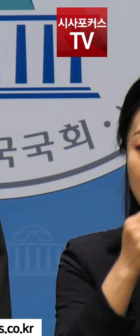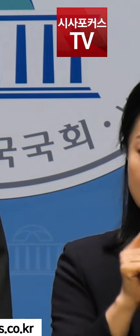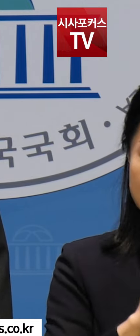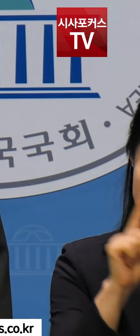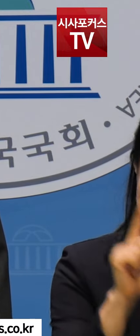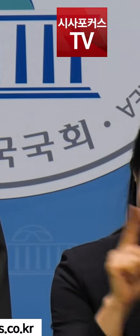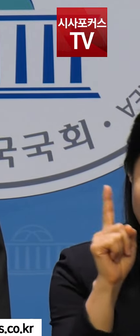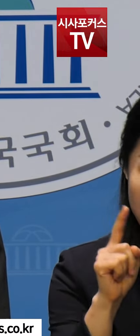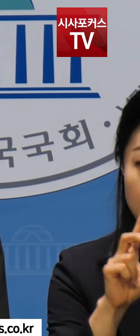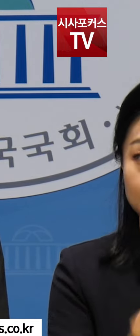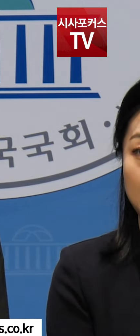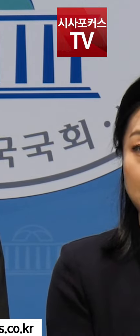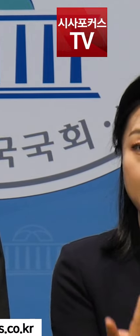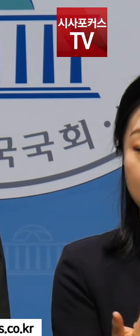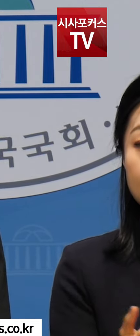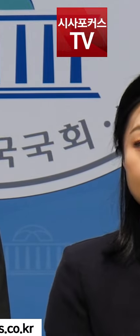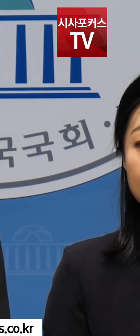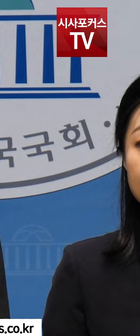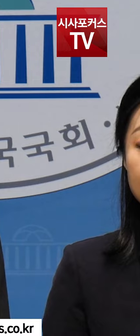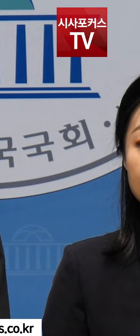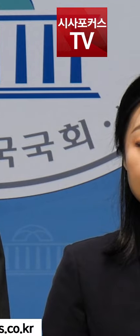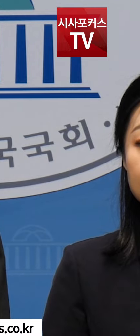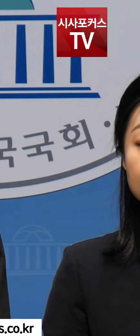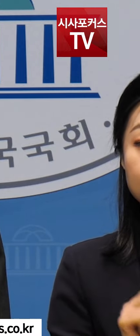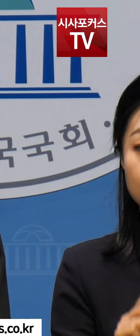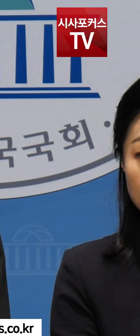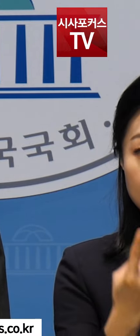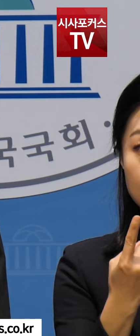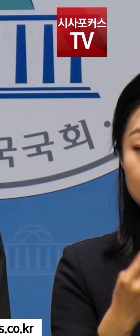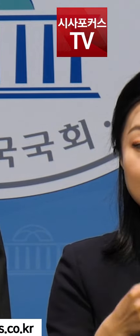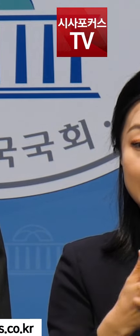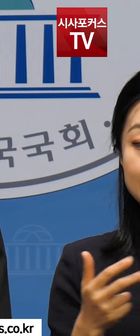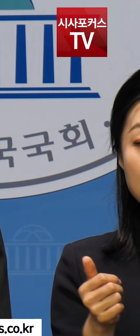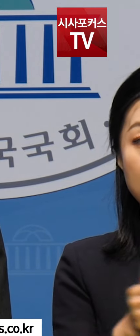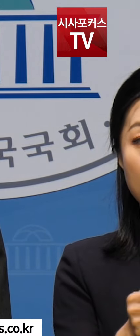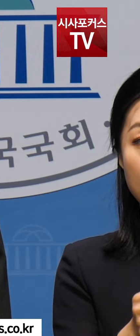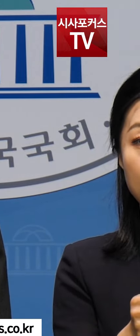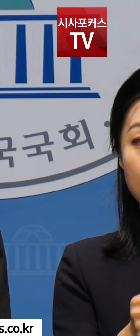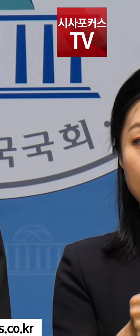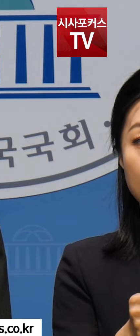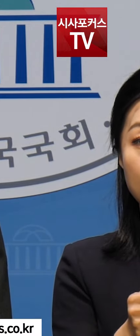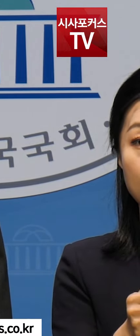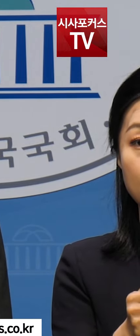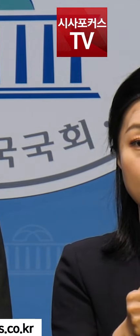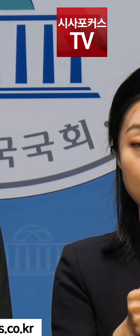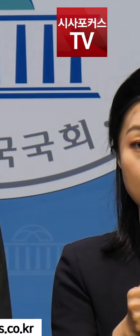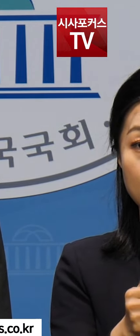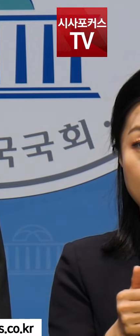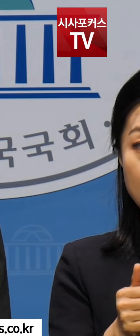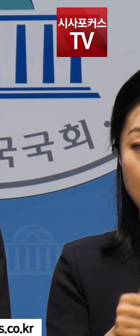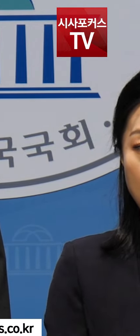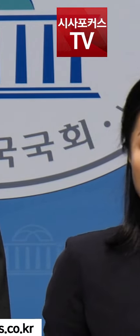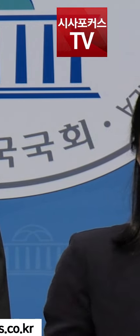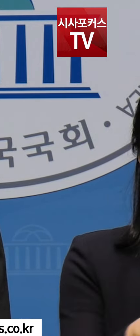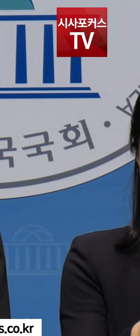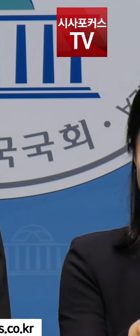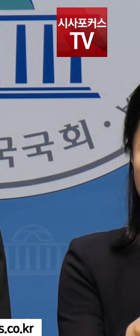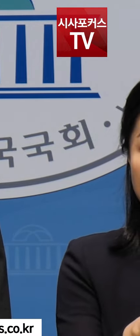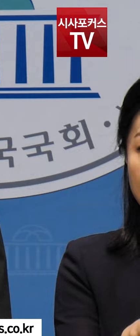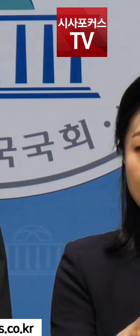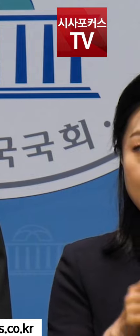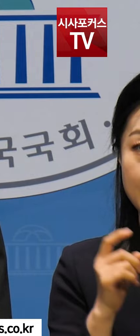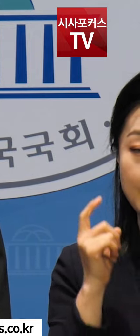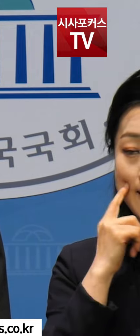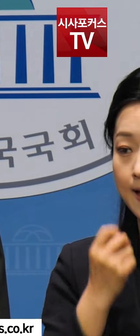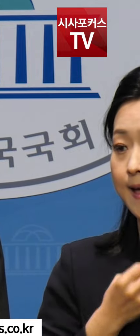기소가 자행되고 있습니다. 이 과정에서 이재명 전 대표에게 불리한 편향된 진술과